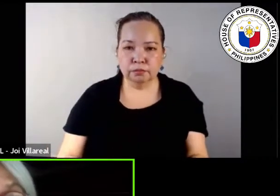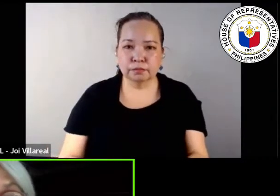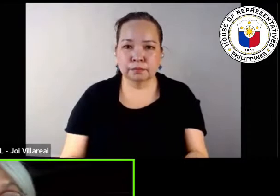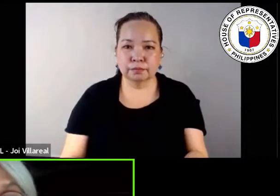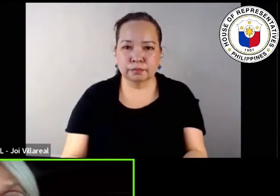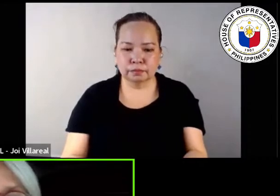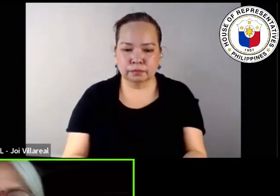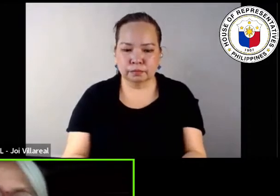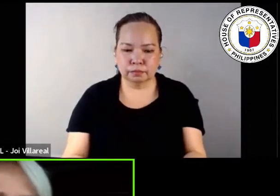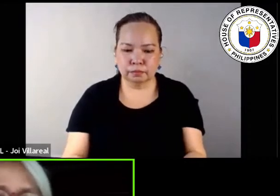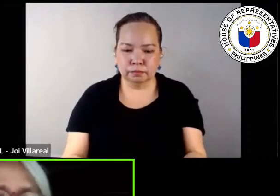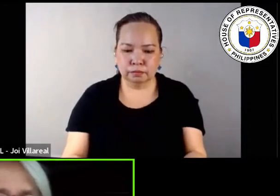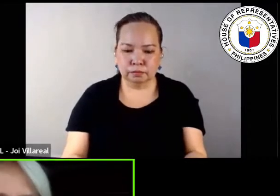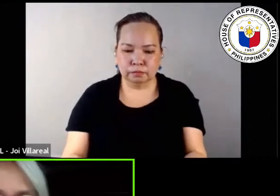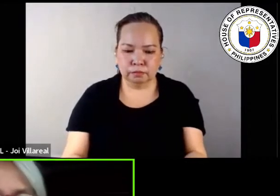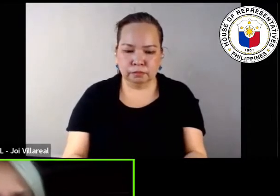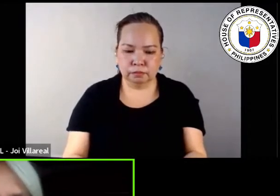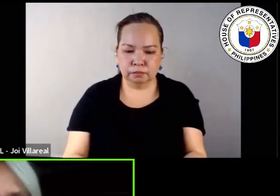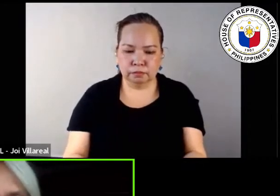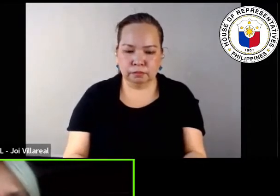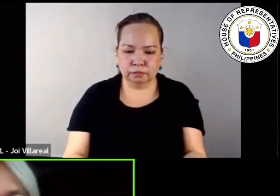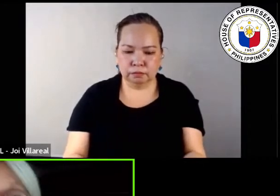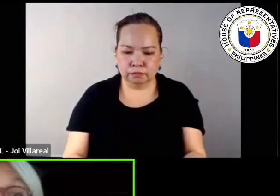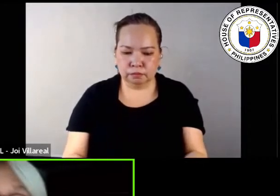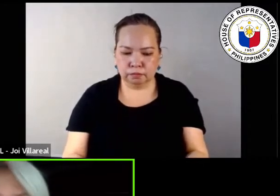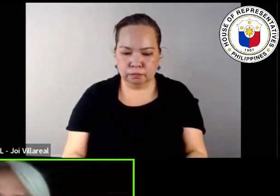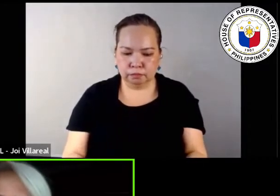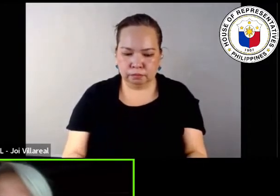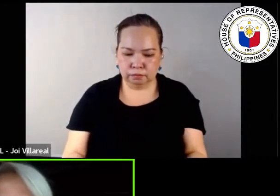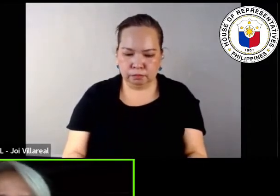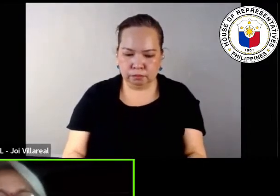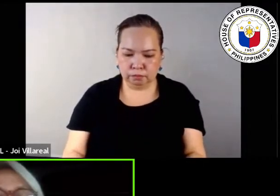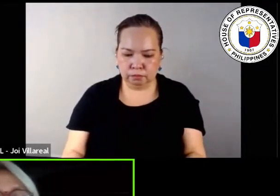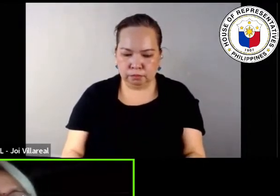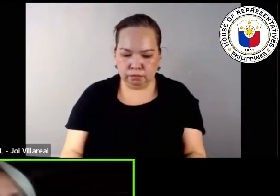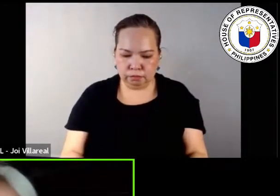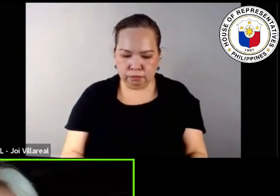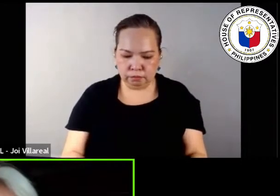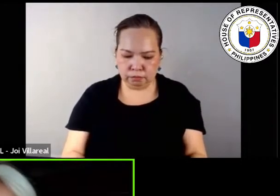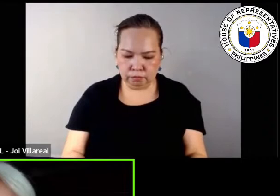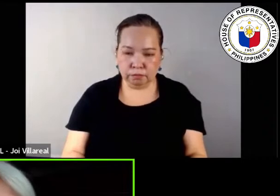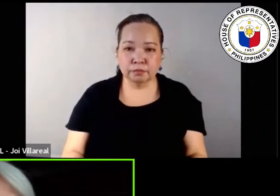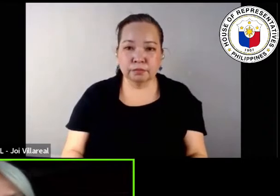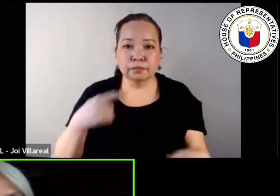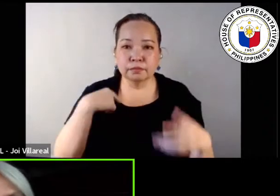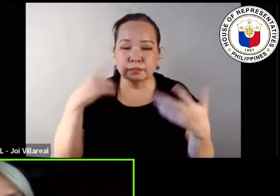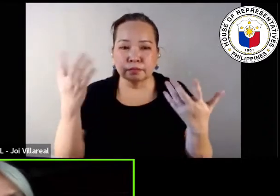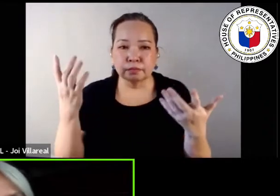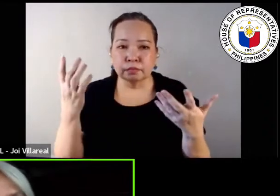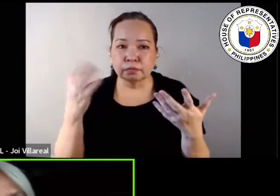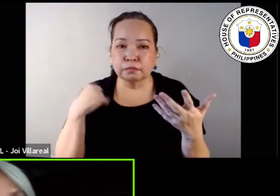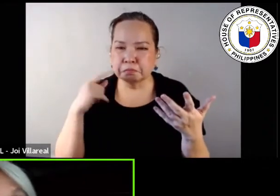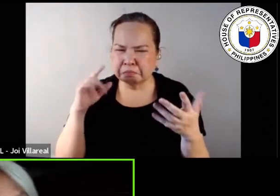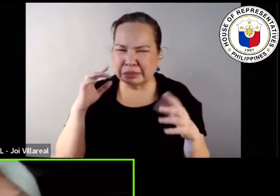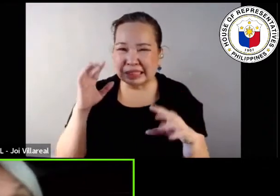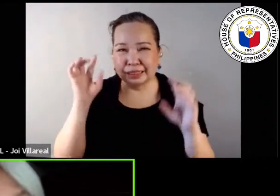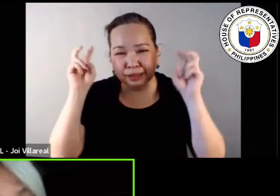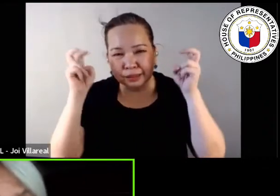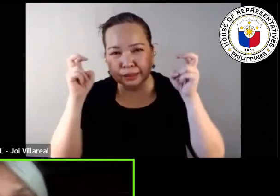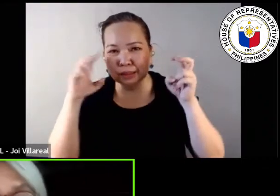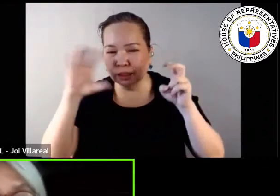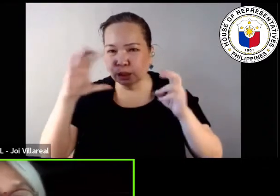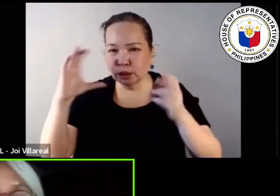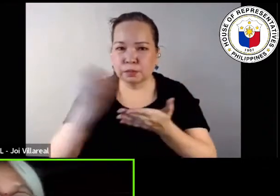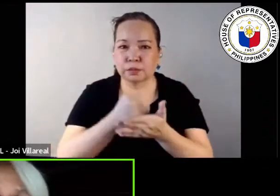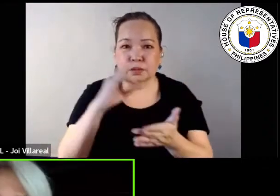DOH, at medyo controversial po yung pagkakalap ng datos. So, hanggang doon lang po ang maaari naming